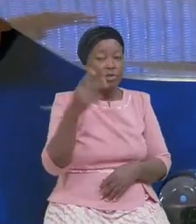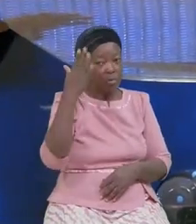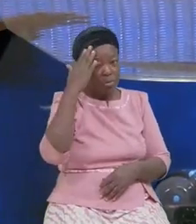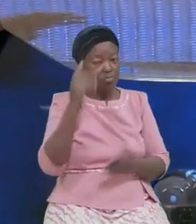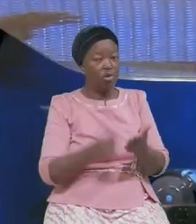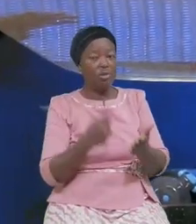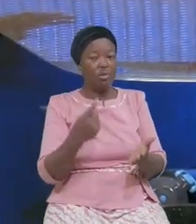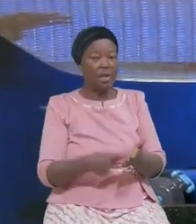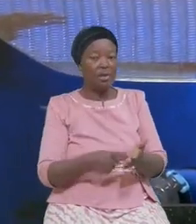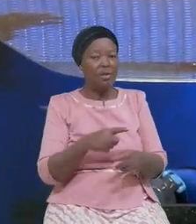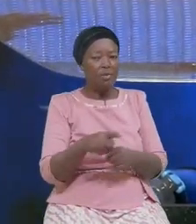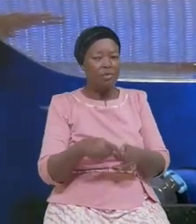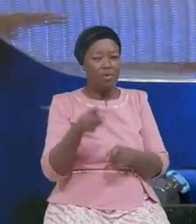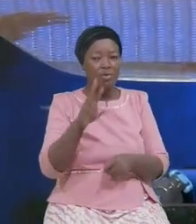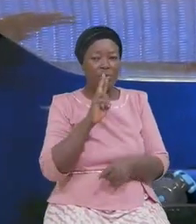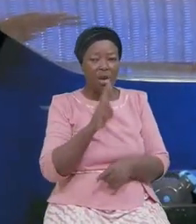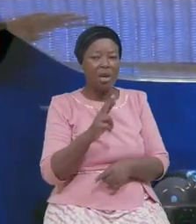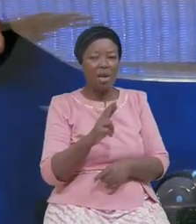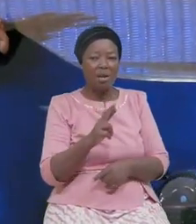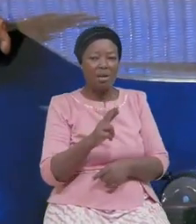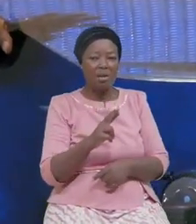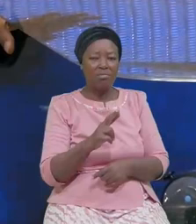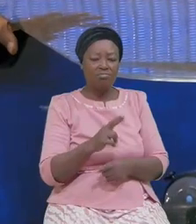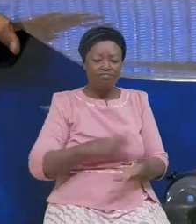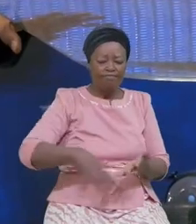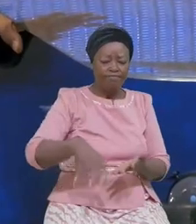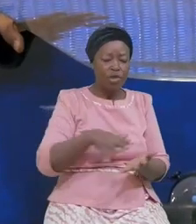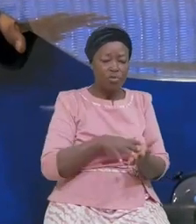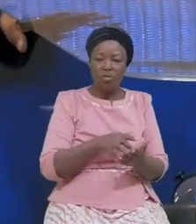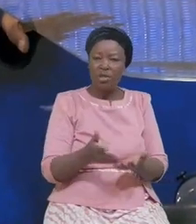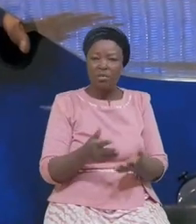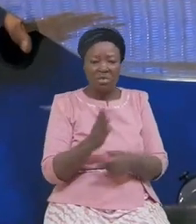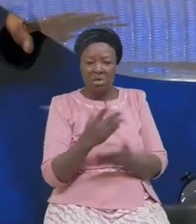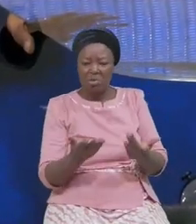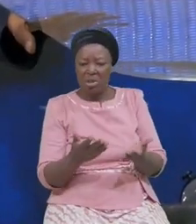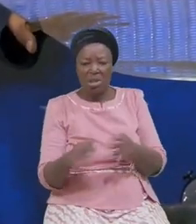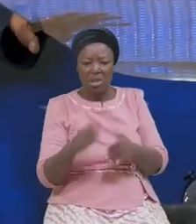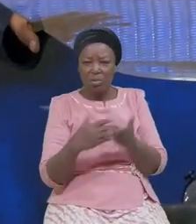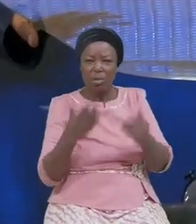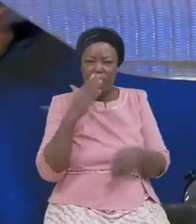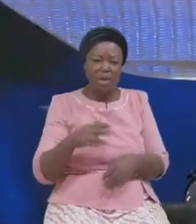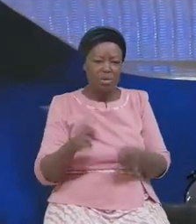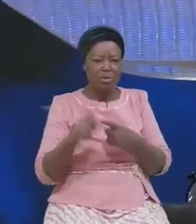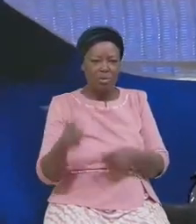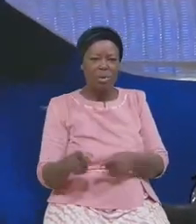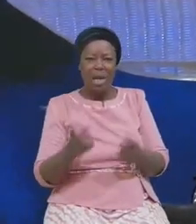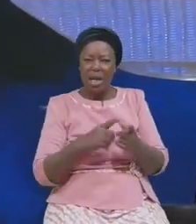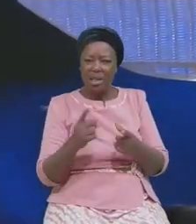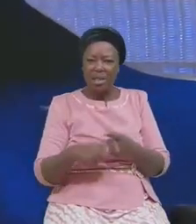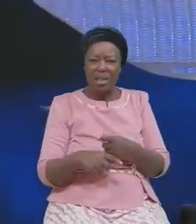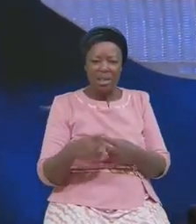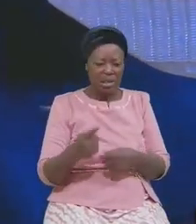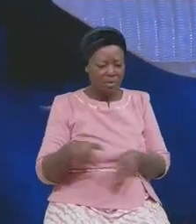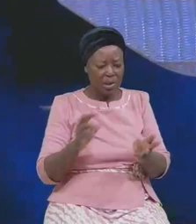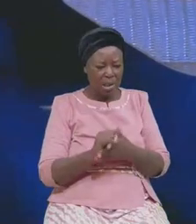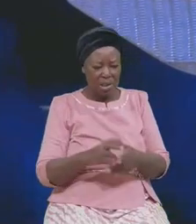êtes sans rien à faire, vous êtes là et vous